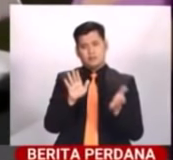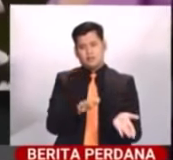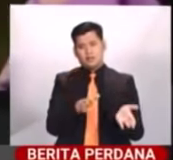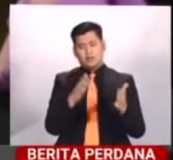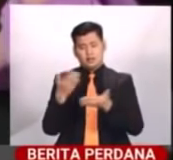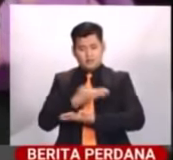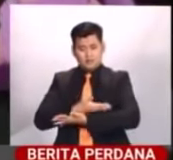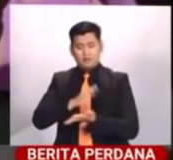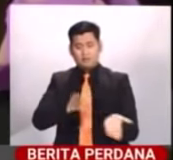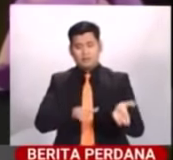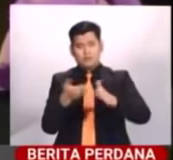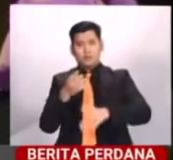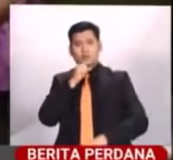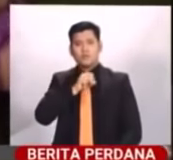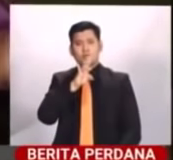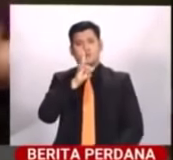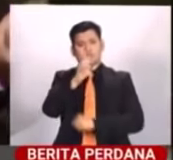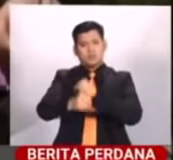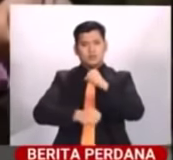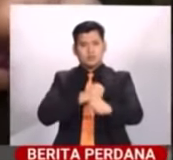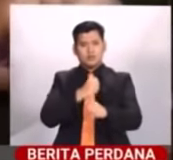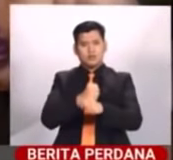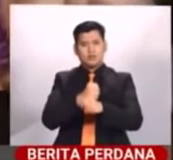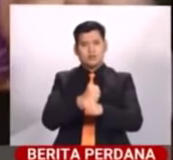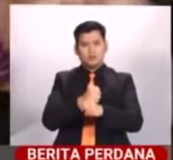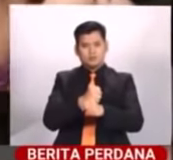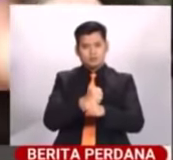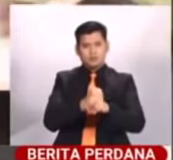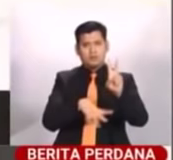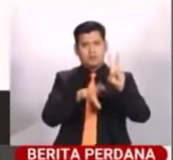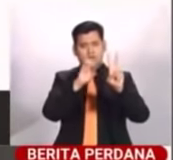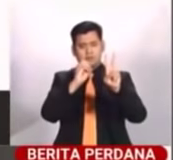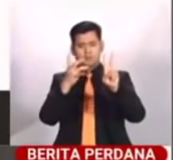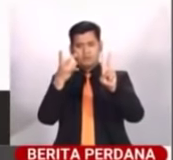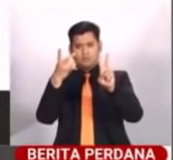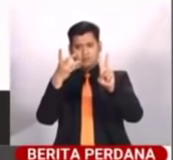Nayeon, berumur 7 tahun pada 2016.